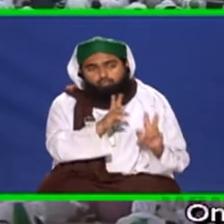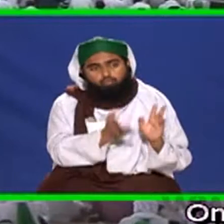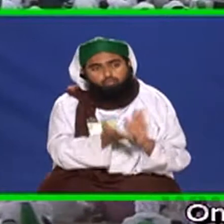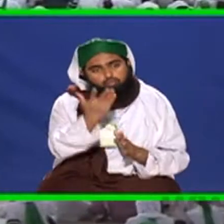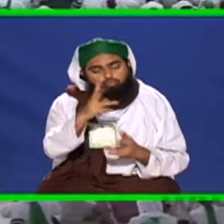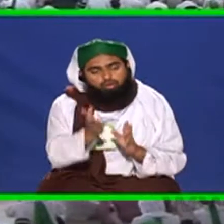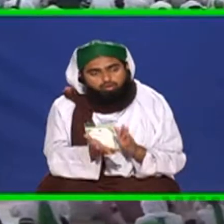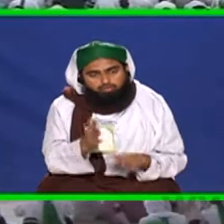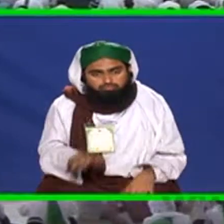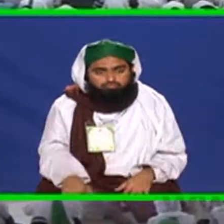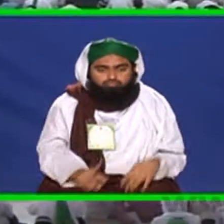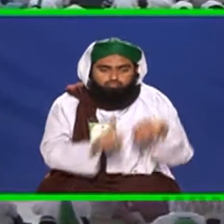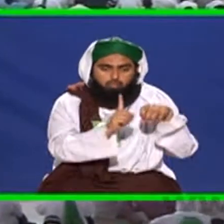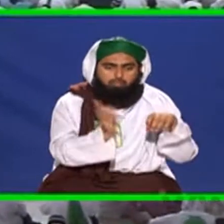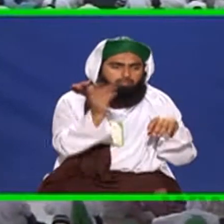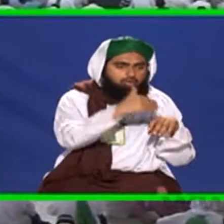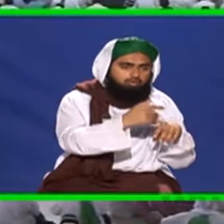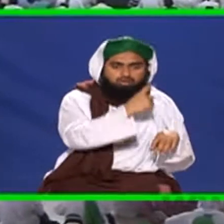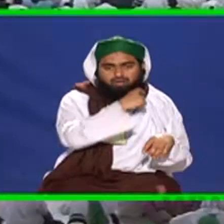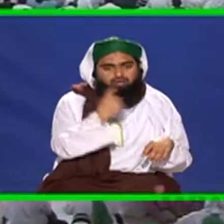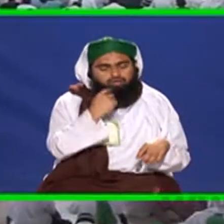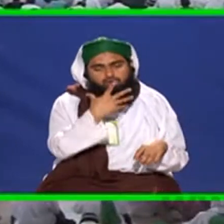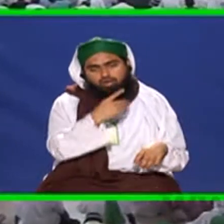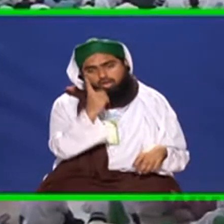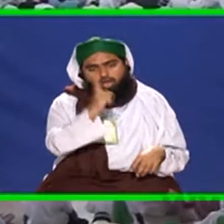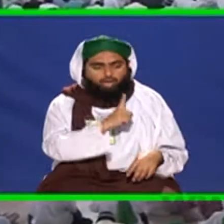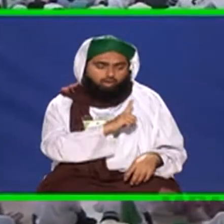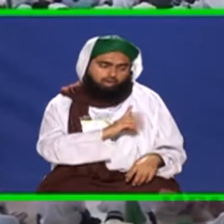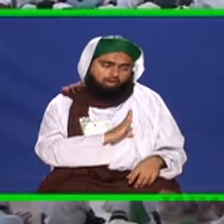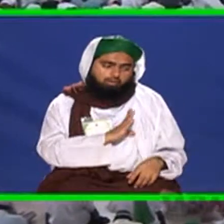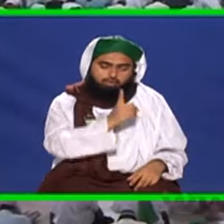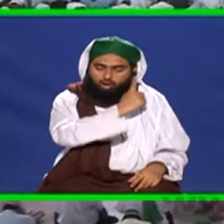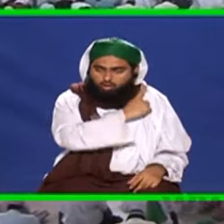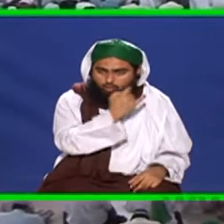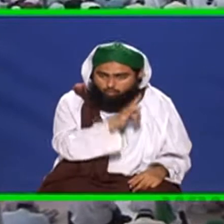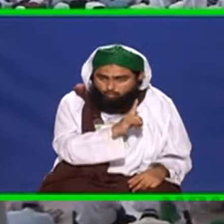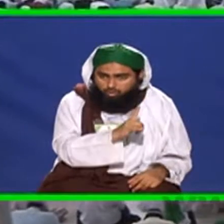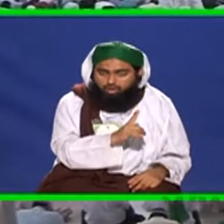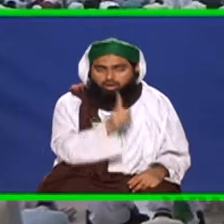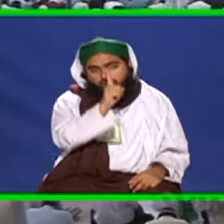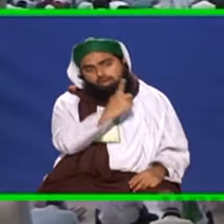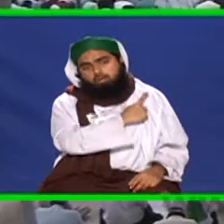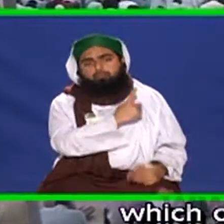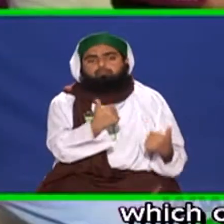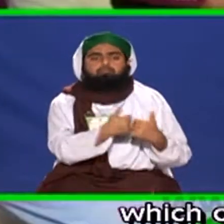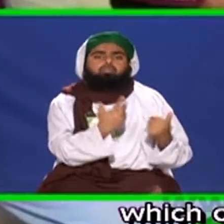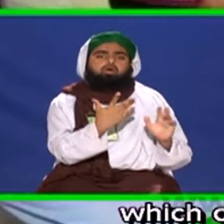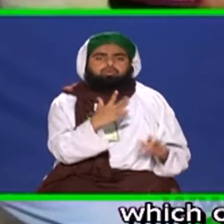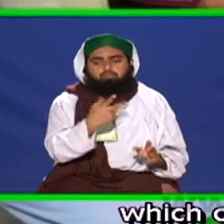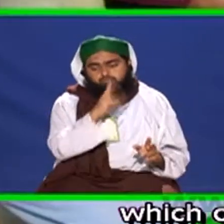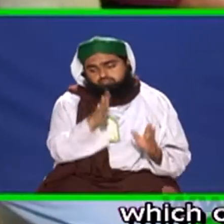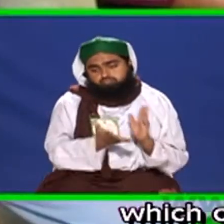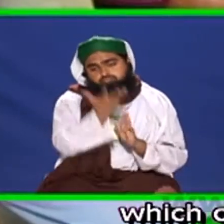گناہ، وہاں ایک بار داڑھی منڈائی تو 1,00,000 مرتبہ گویا آپ نے معاذ اللہ، سوچ بھی نہیں سکتے کہ زندگی